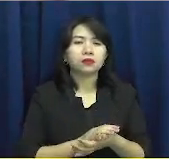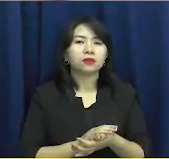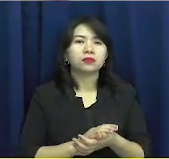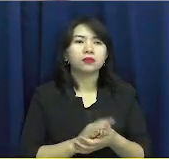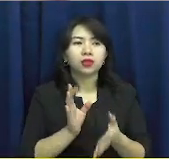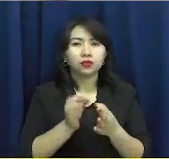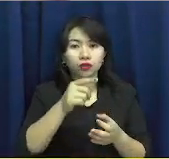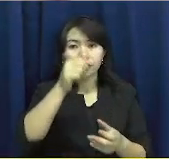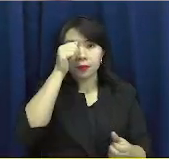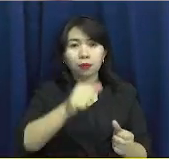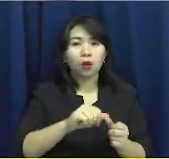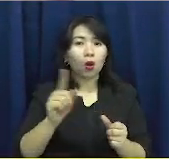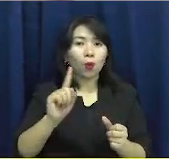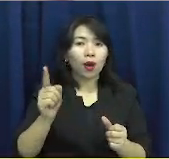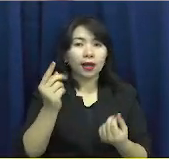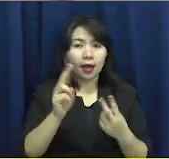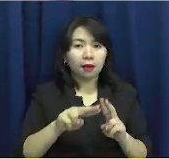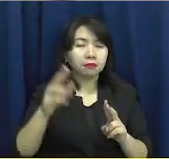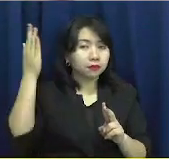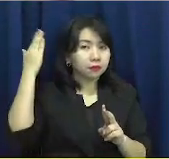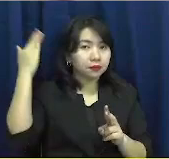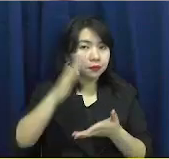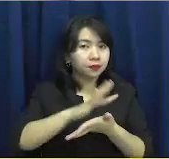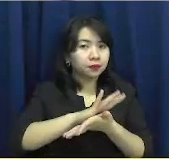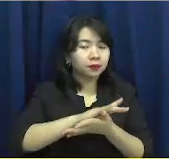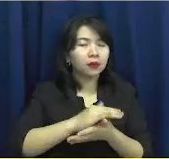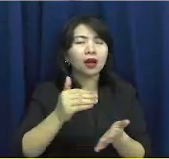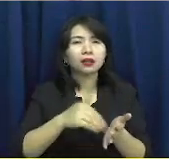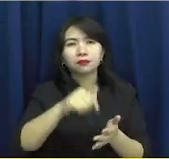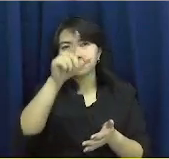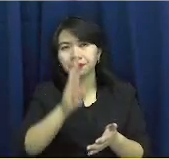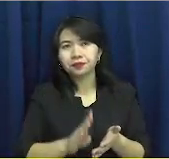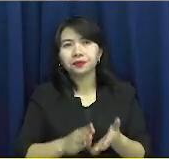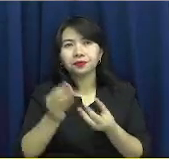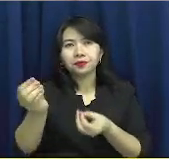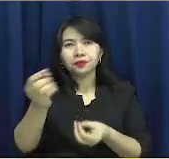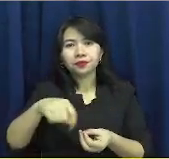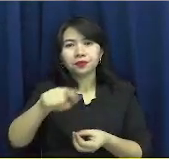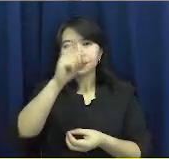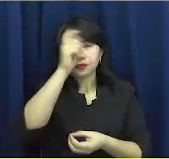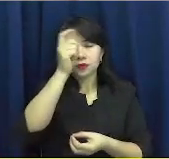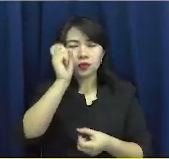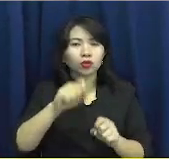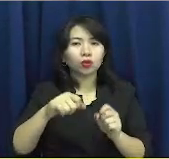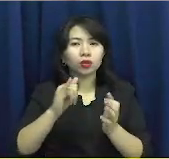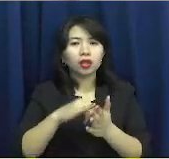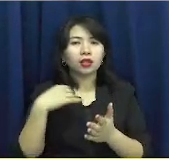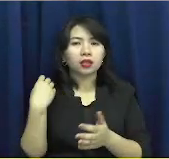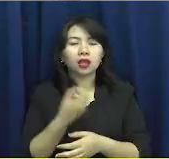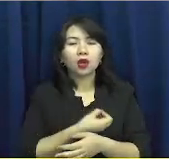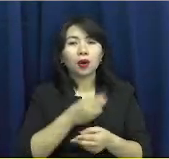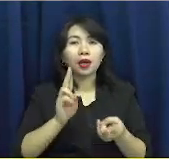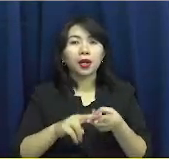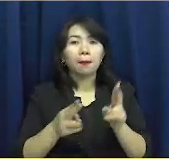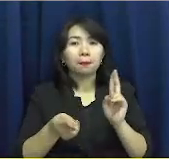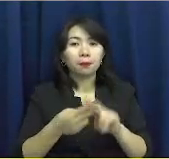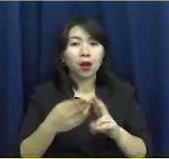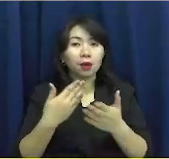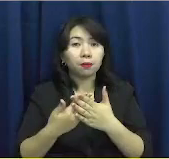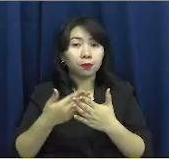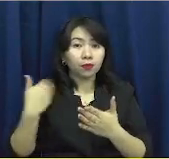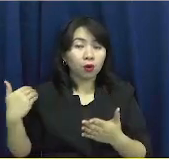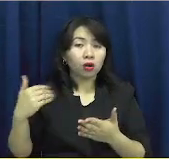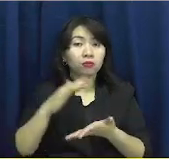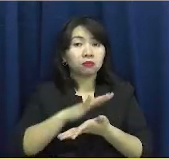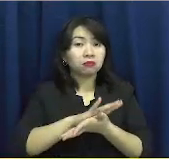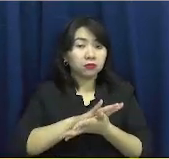yon. Yeah. Binigyan tayo ng Diyos na wisdom para yung quantity natin before the pandemic, marami po tayo eh, biyaya